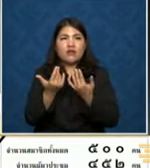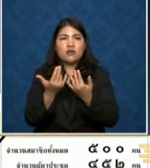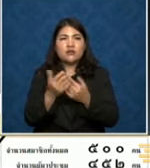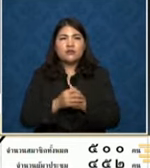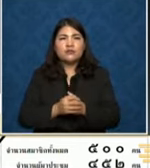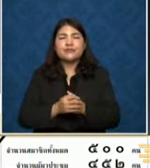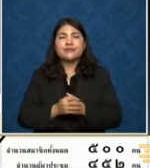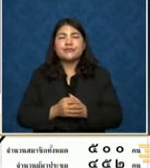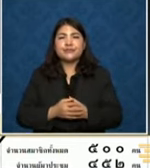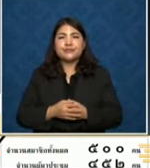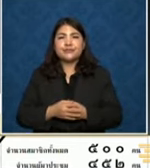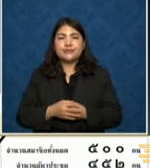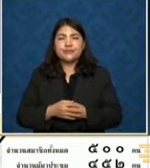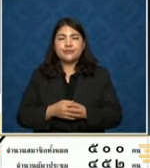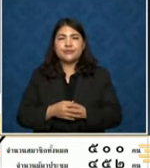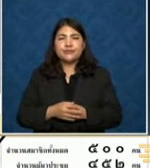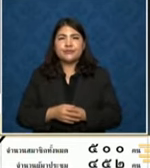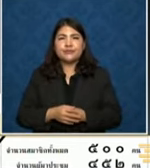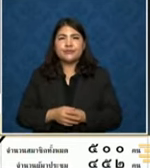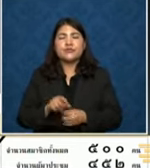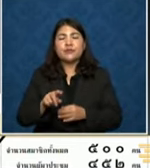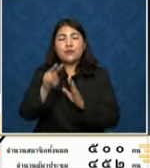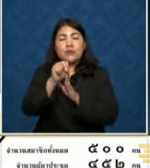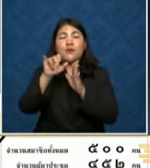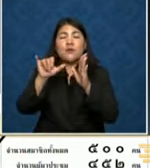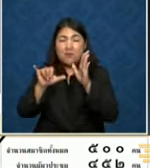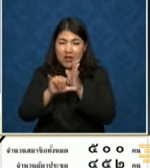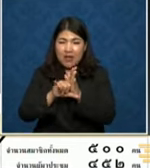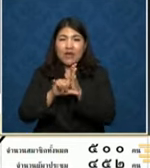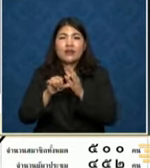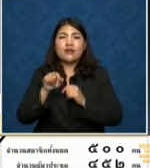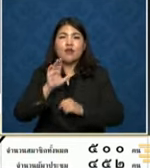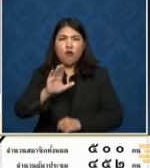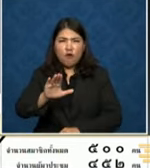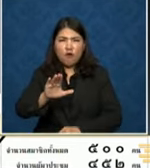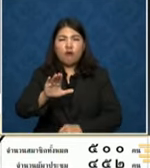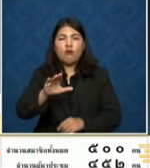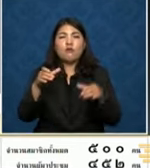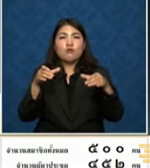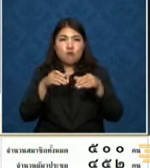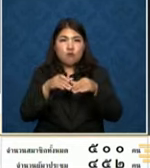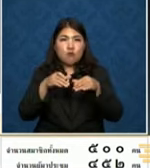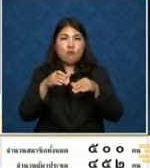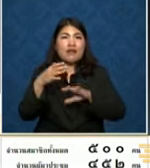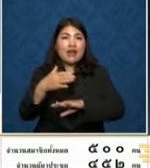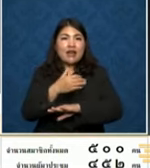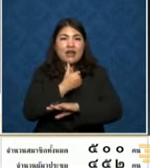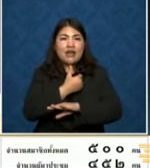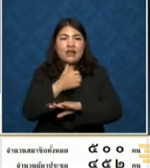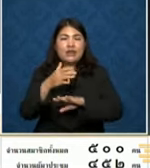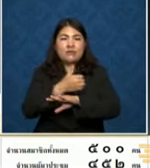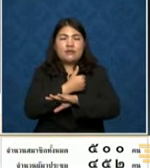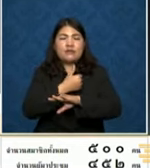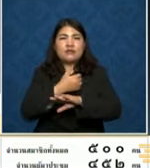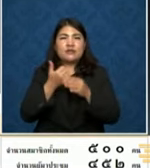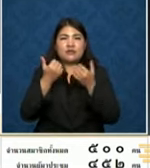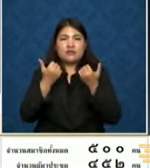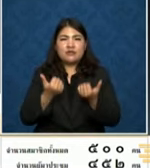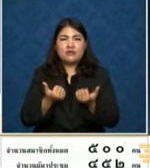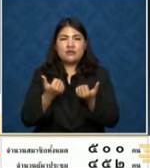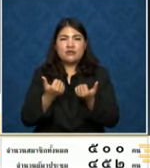ท่านประธานครับมันเป็นนโยบายของพรรคการเมืองทุกพรรคต่างก็หาเสียงก่อนมีการ